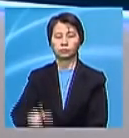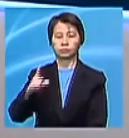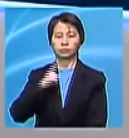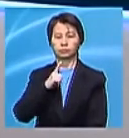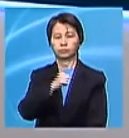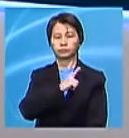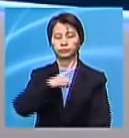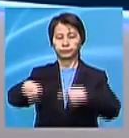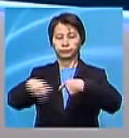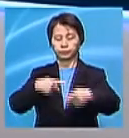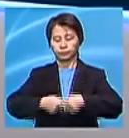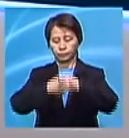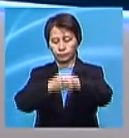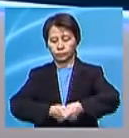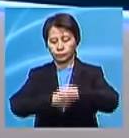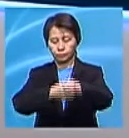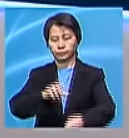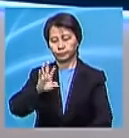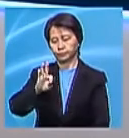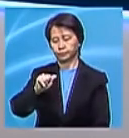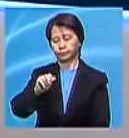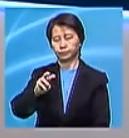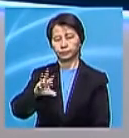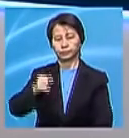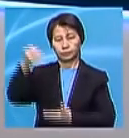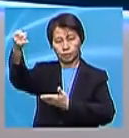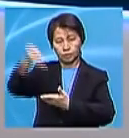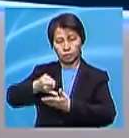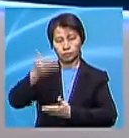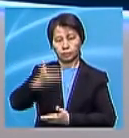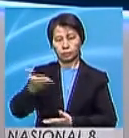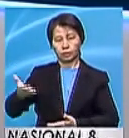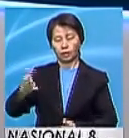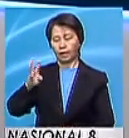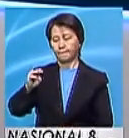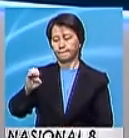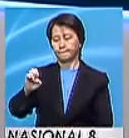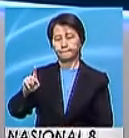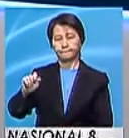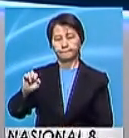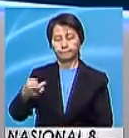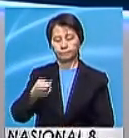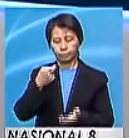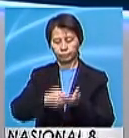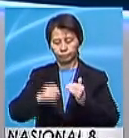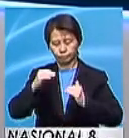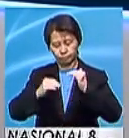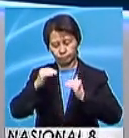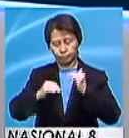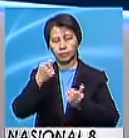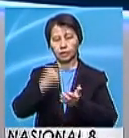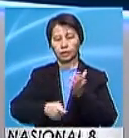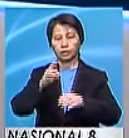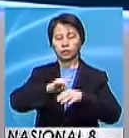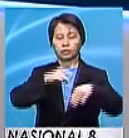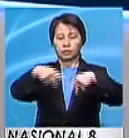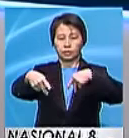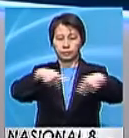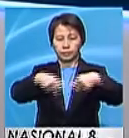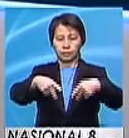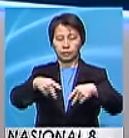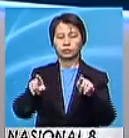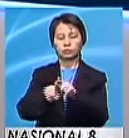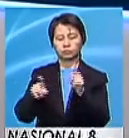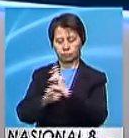Lembaga Pemasaran Pertanian Persekutuan Farma akan mengimport lebih banyak barangan mentah bagi menstabilkan harga barangan tersebut di pasaran. Ini